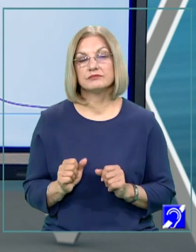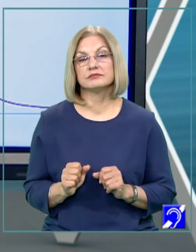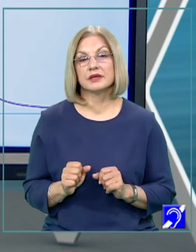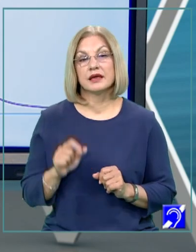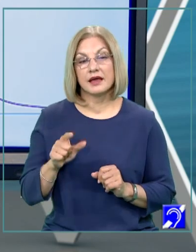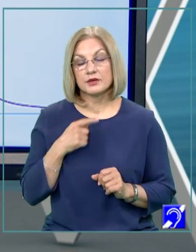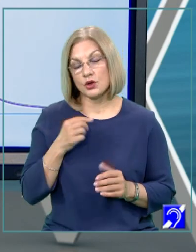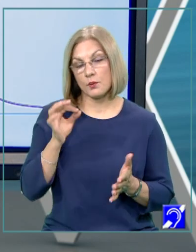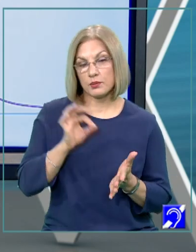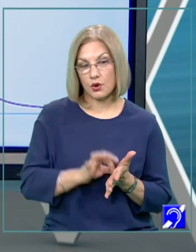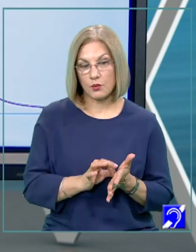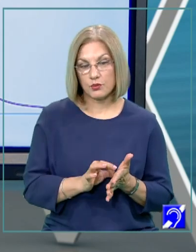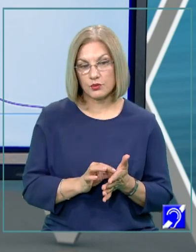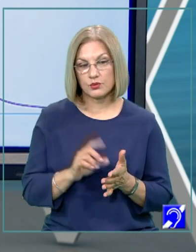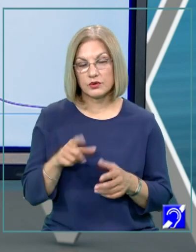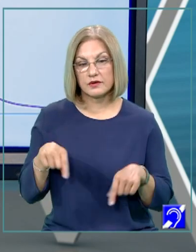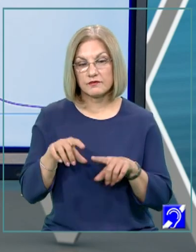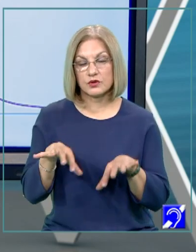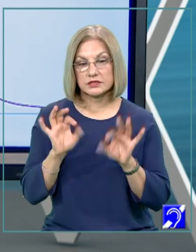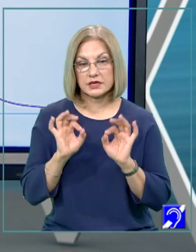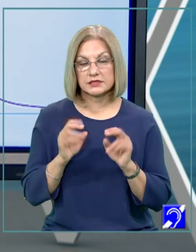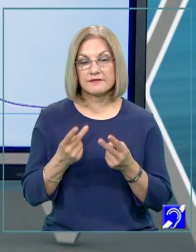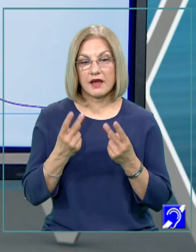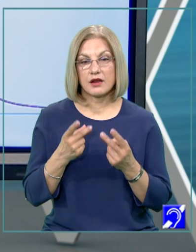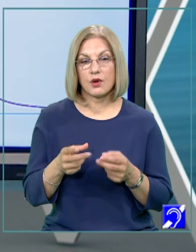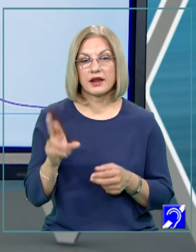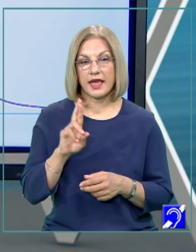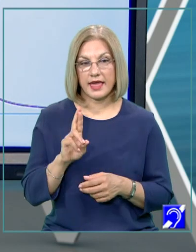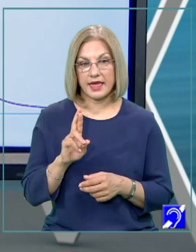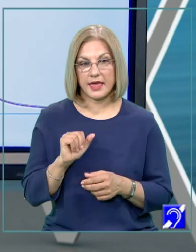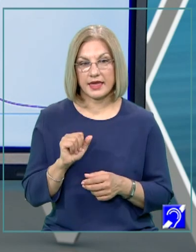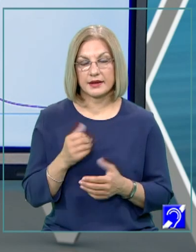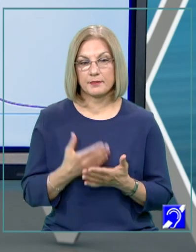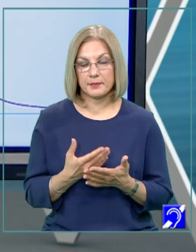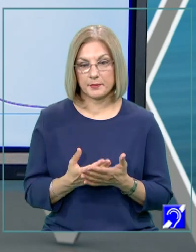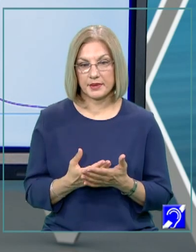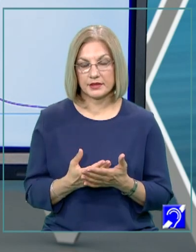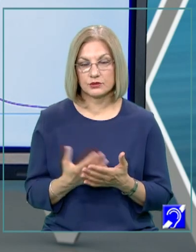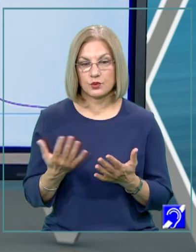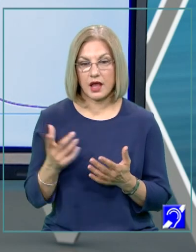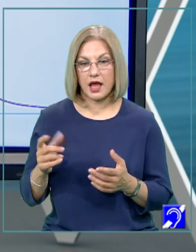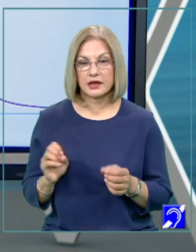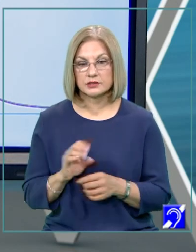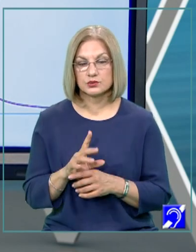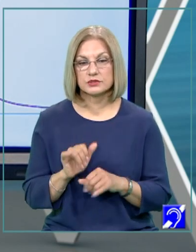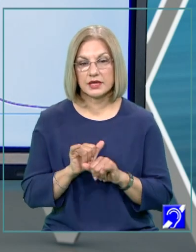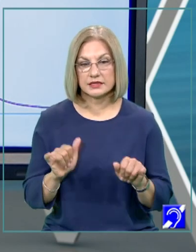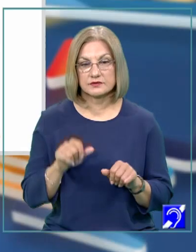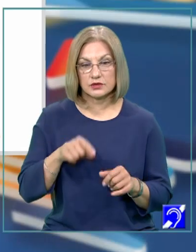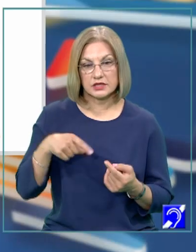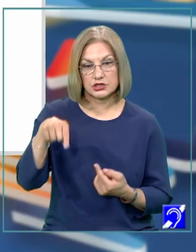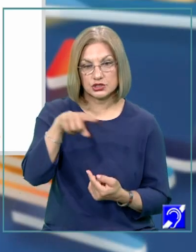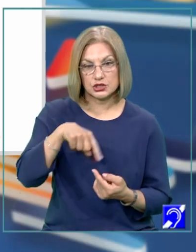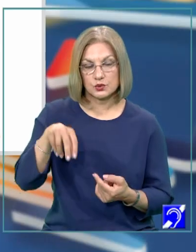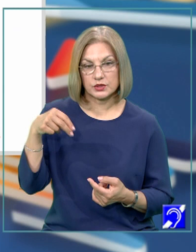vă propun să regăsiți valoarea rezistenței pentru ca resursa dezvoltă în circuitul